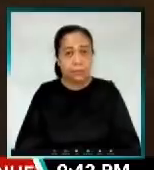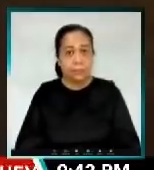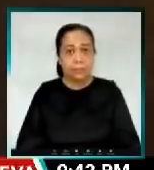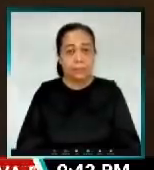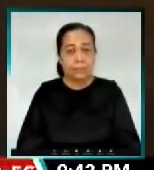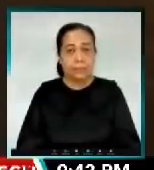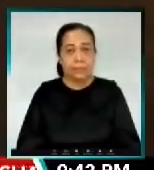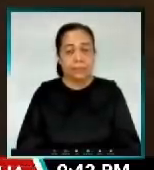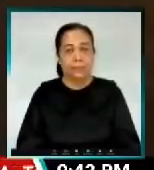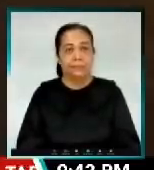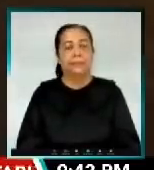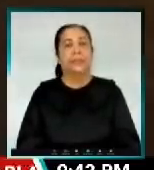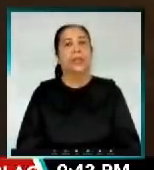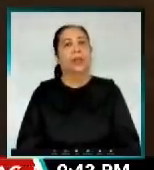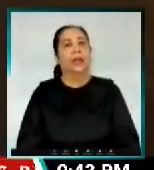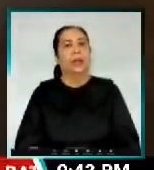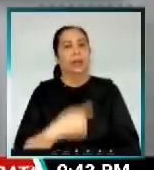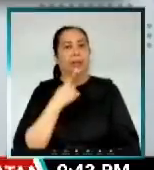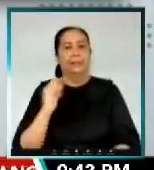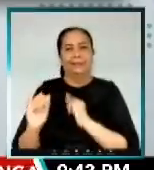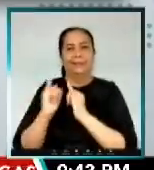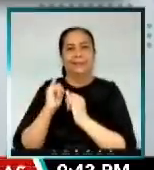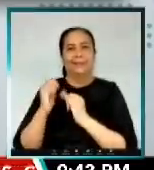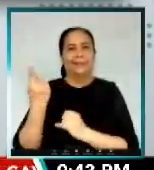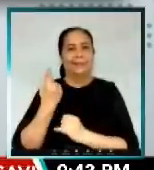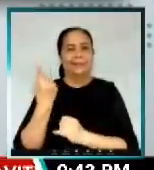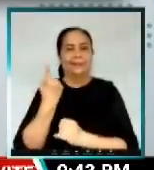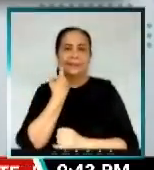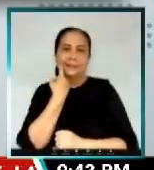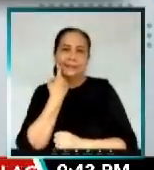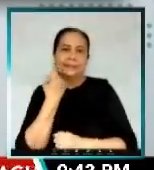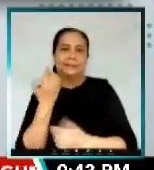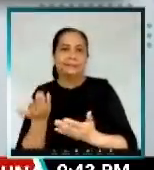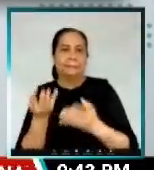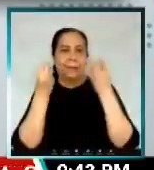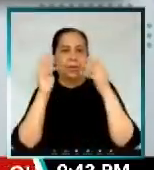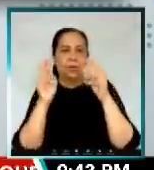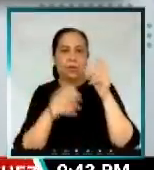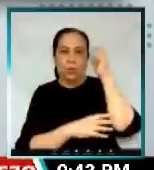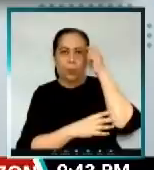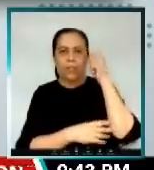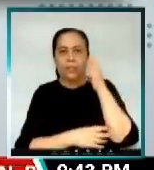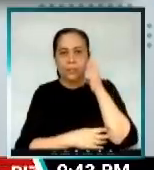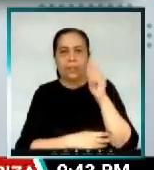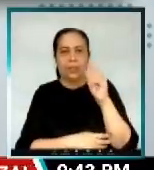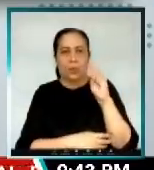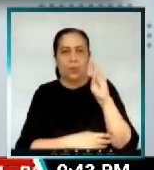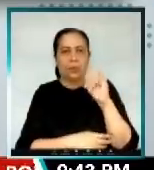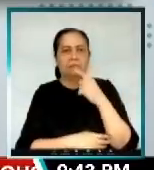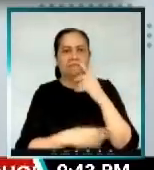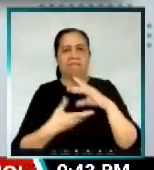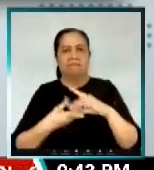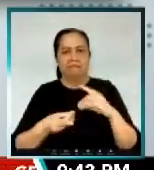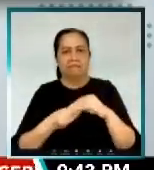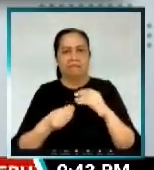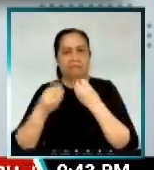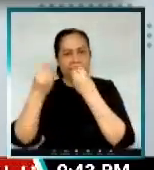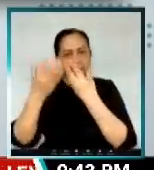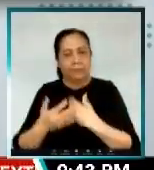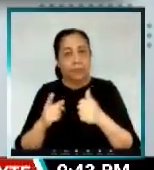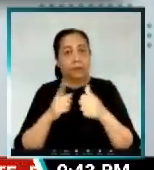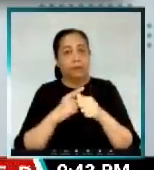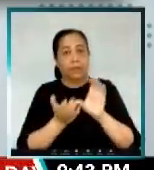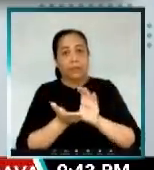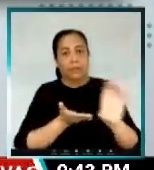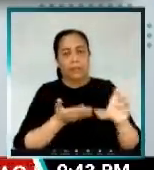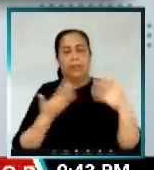Ato, mang nakapanayam lamang natin kanina, ano, ay si Mayor Toby Tiangco, ano, at kanyang ikwinento nga sa atin na yung unang tranche natanggap naman daw